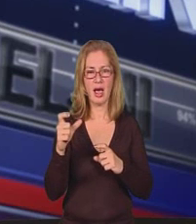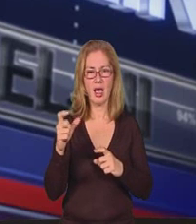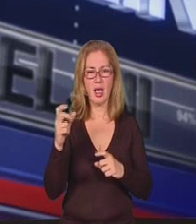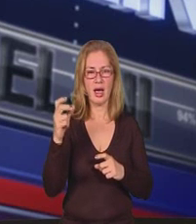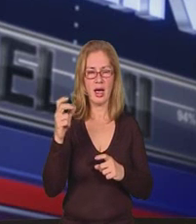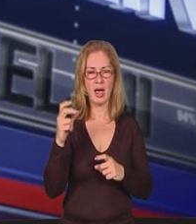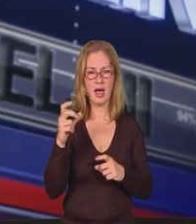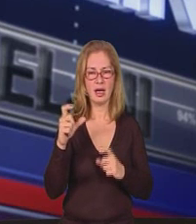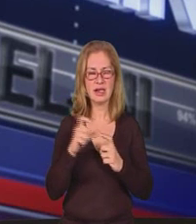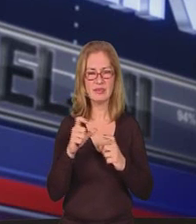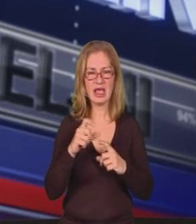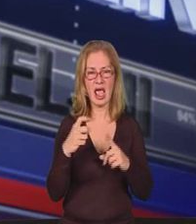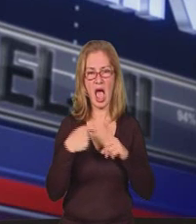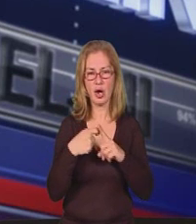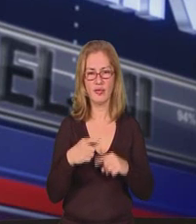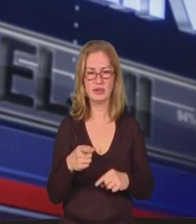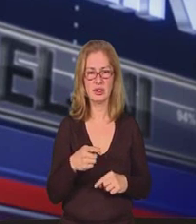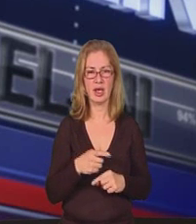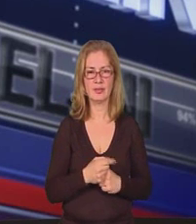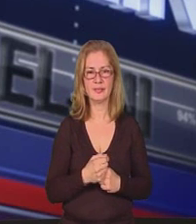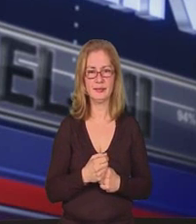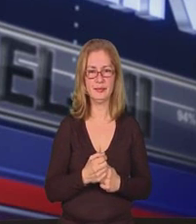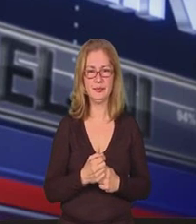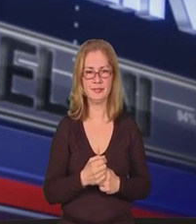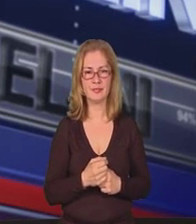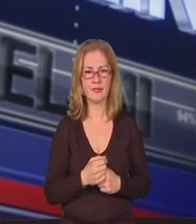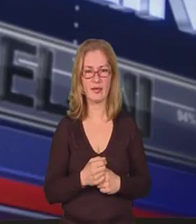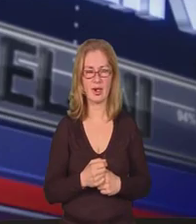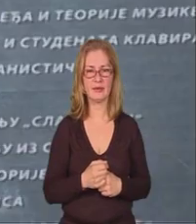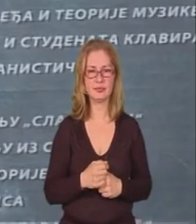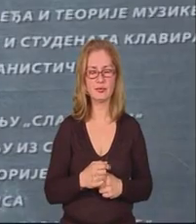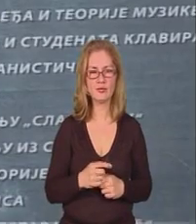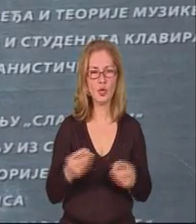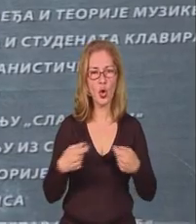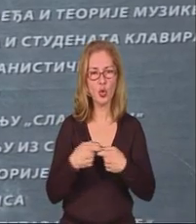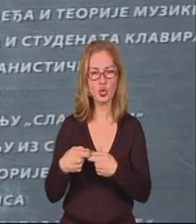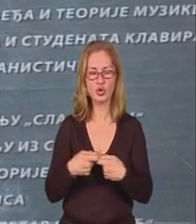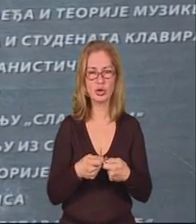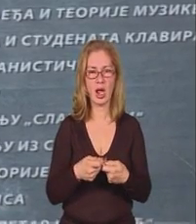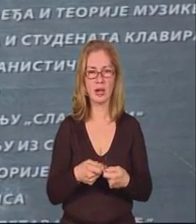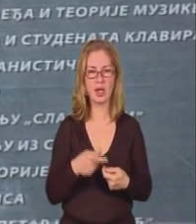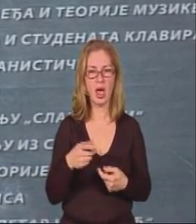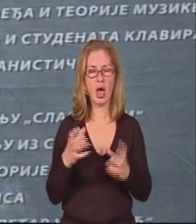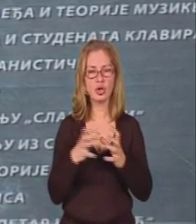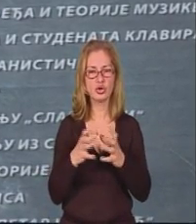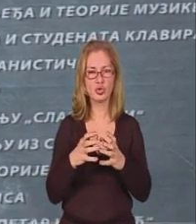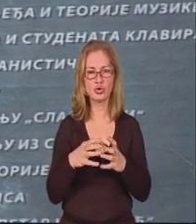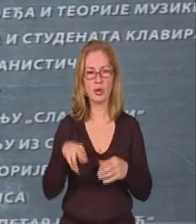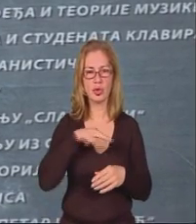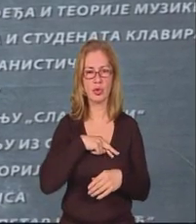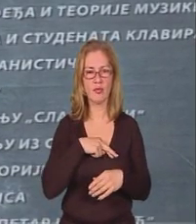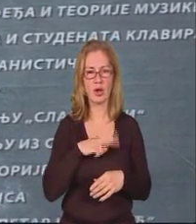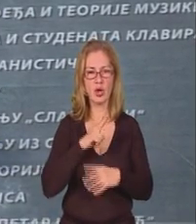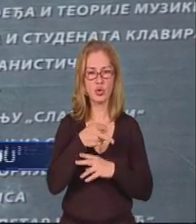je da se dodatno podstaknu najbolji učenici i istaknu njihova dostignuća. Udruženje za promociju društvene odgovornosti